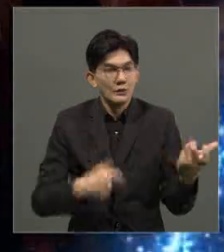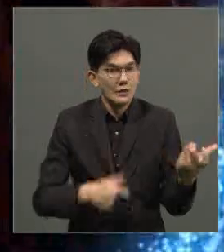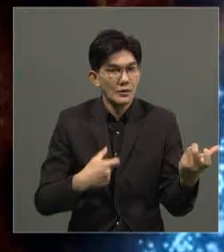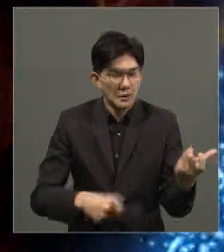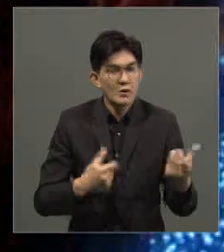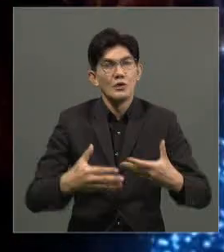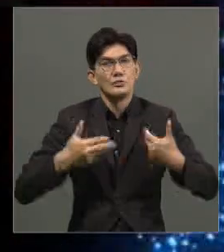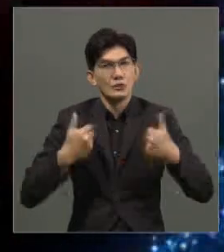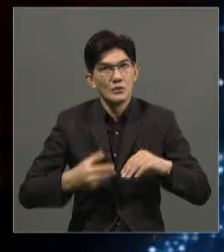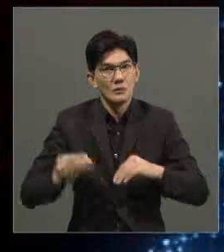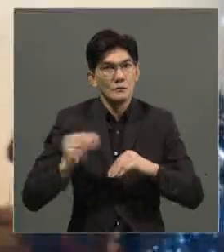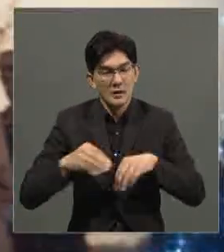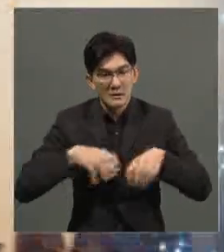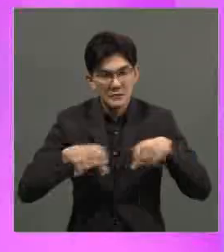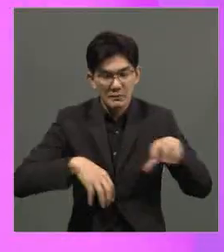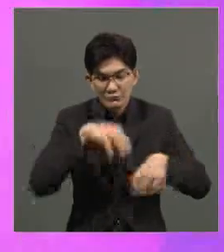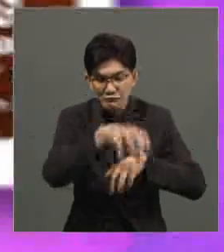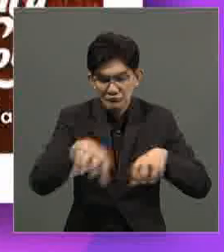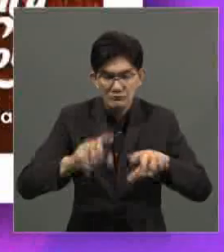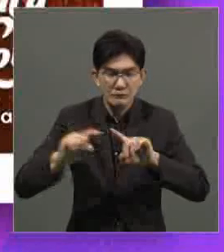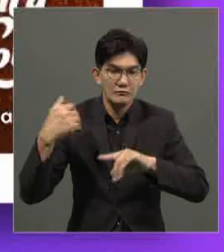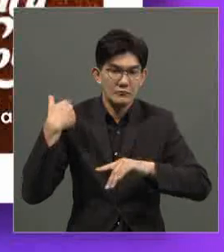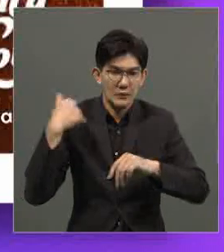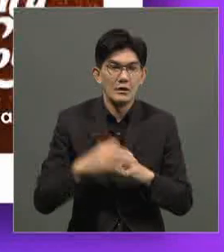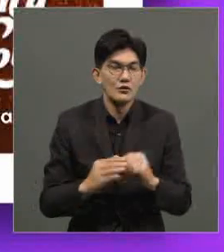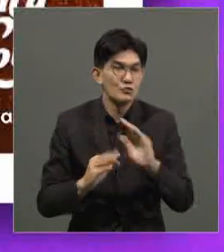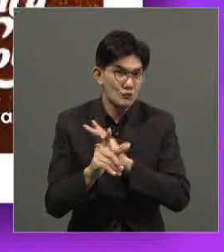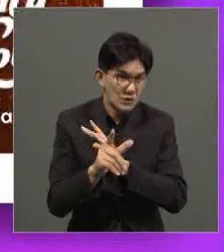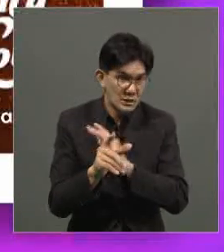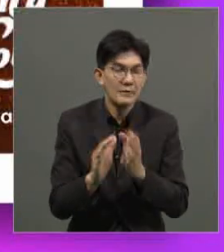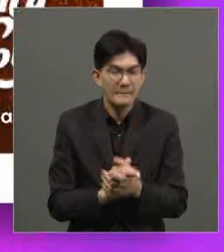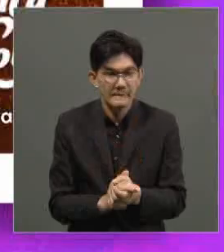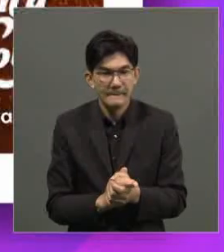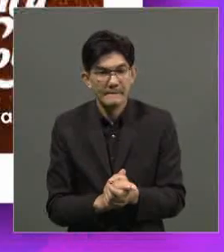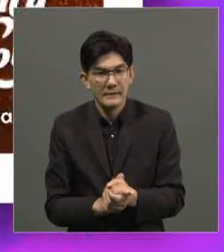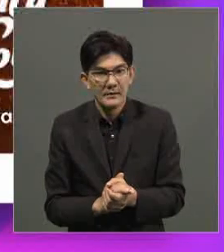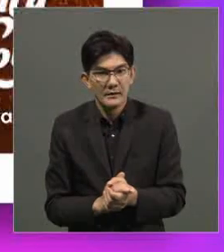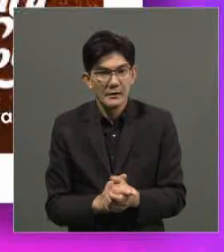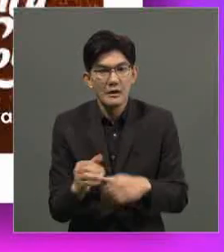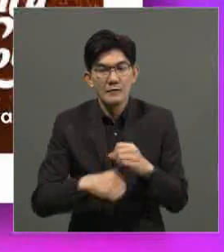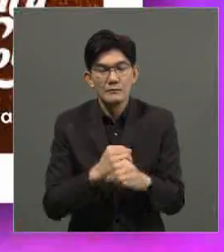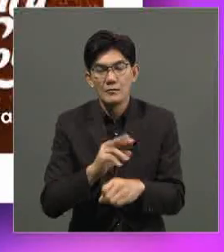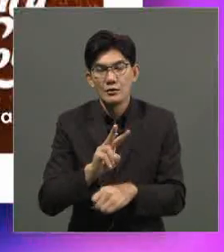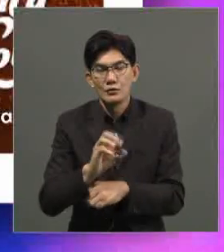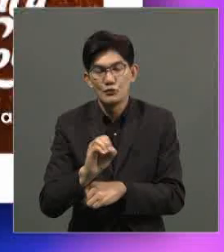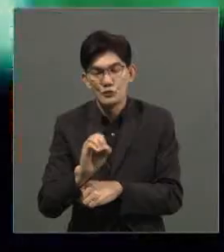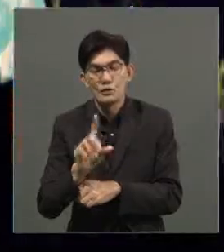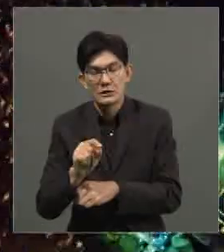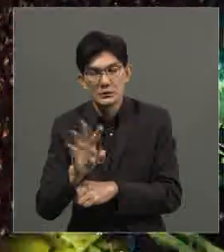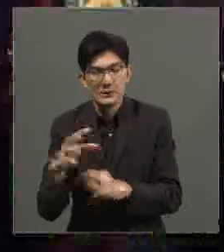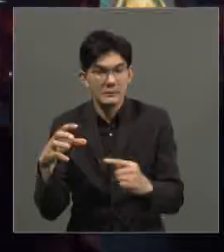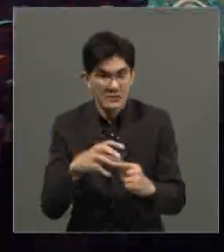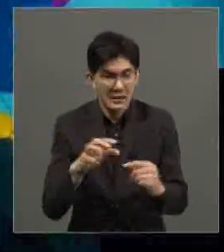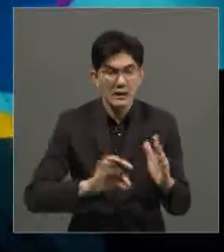พิ่มความคึกคักจัดกันหลายพื้นที่ Wonderfruit ชลบุรี Rolling Loud Thailand 2024พัทยา